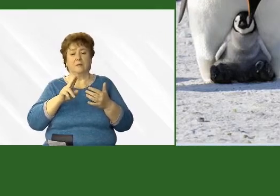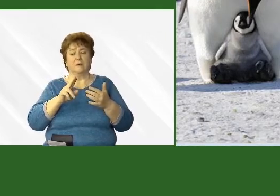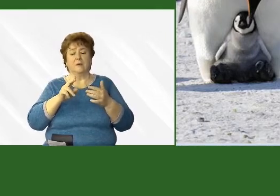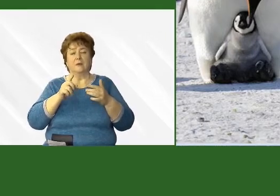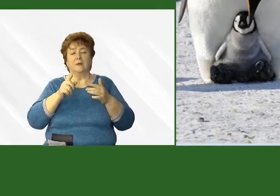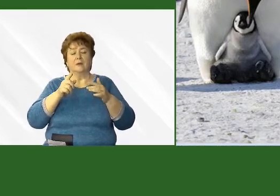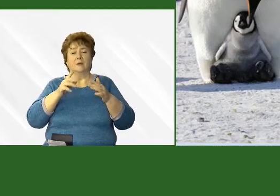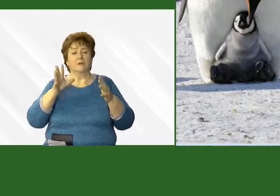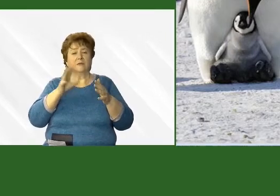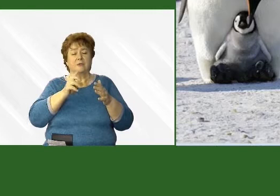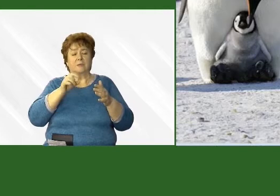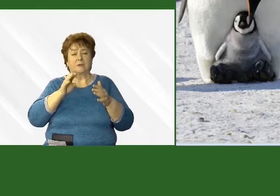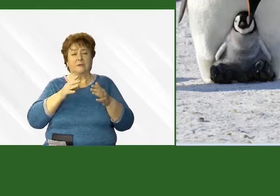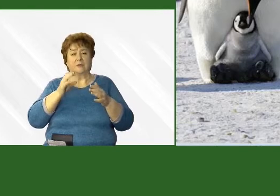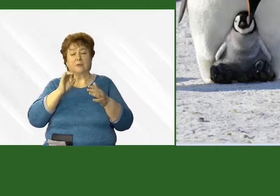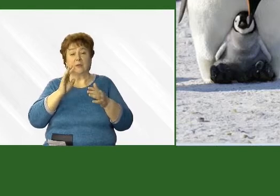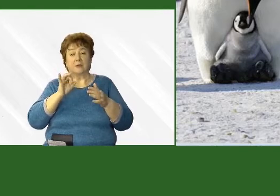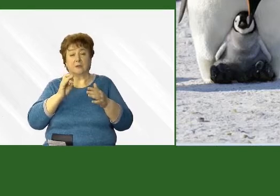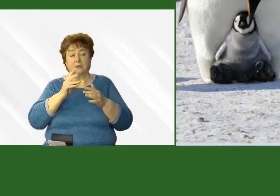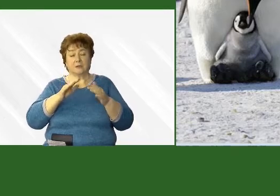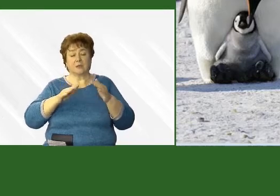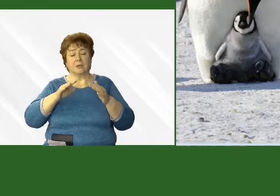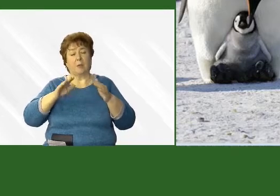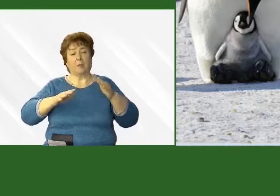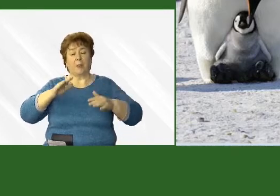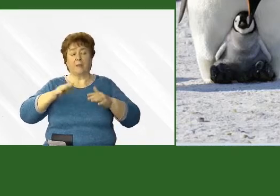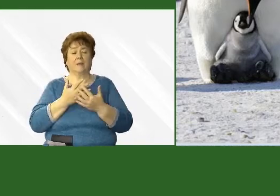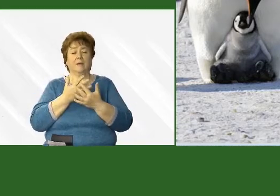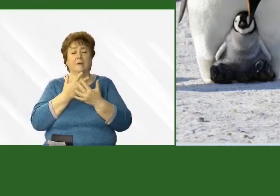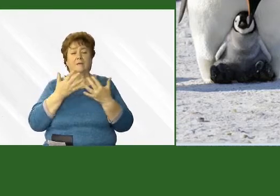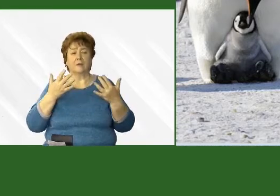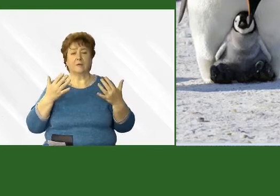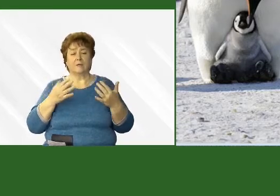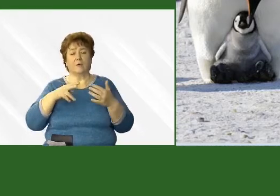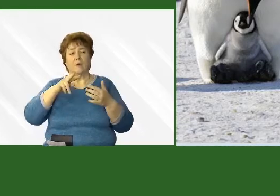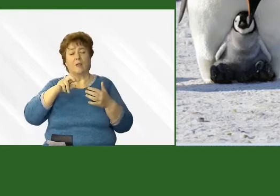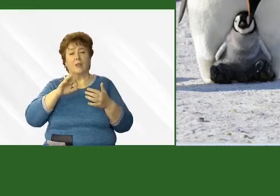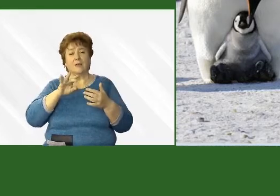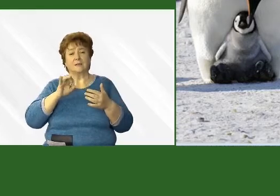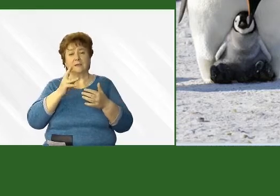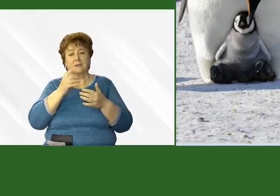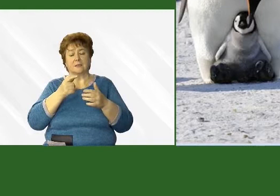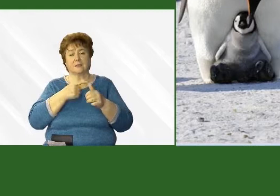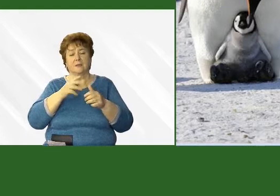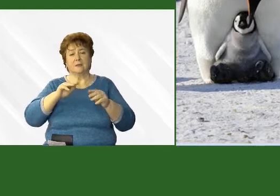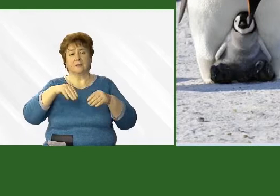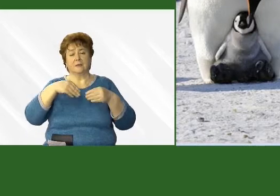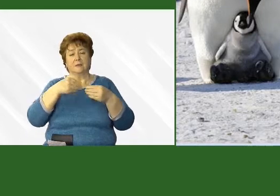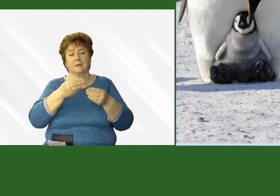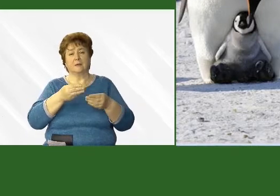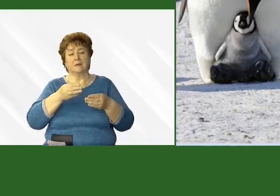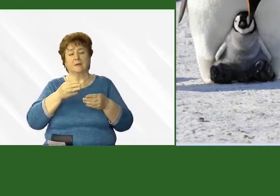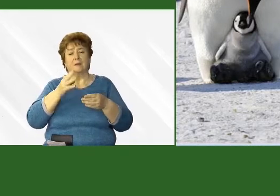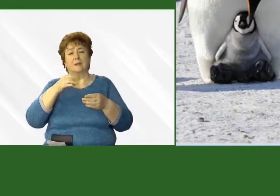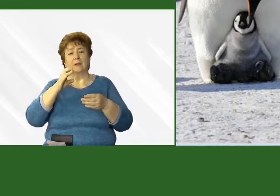все пингвиновые, императорские пингвины не умеют летать. Видовое латинское название дано в честь